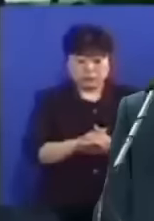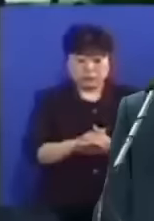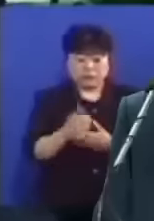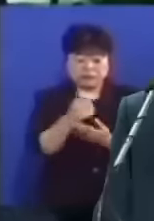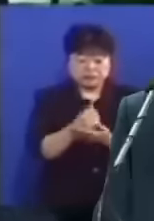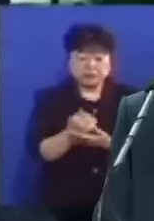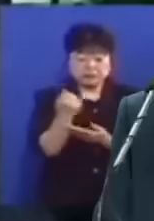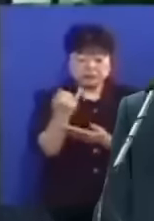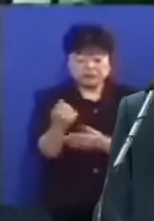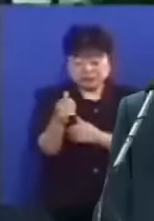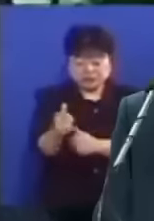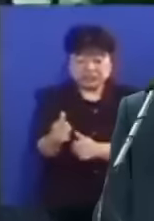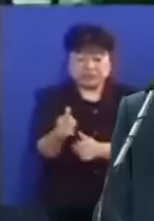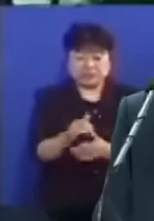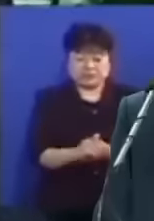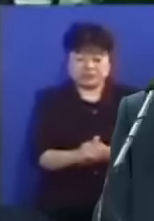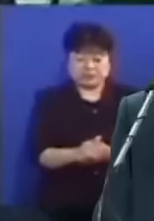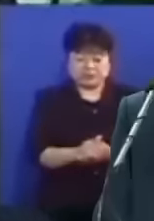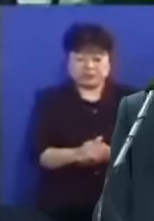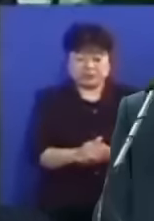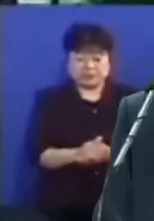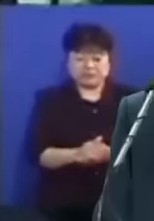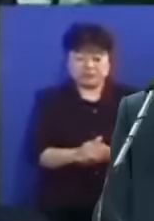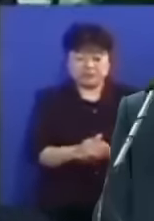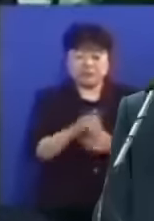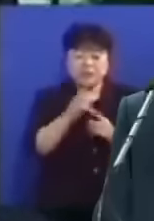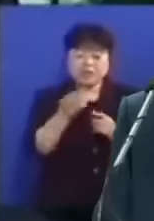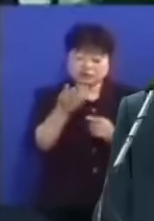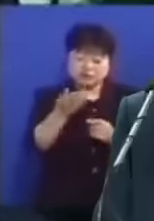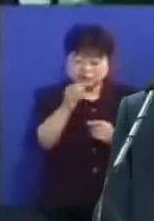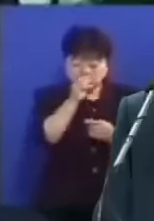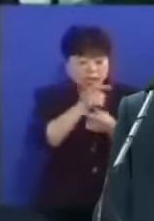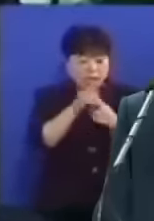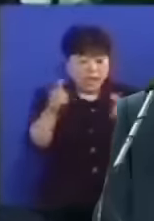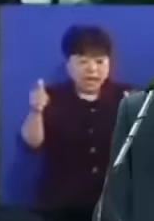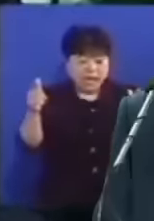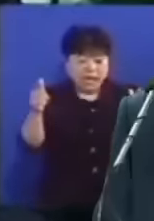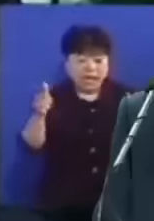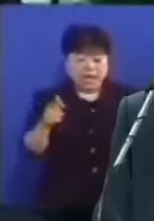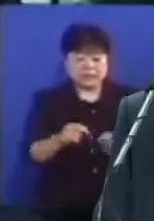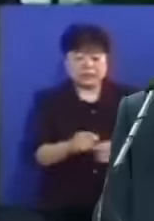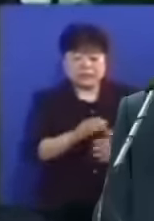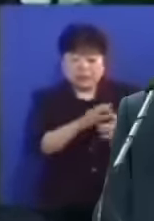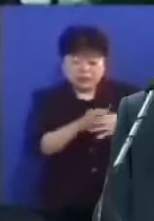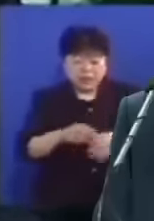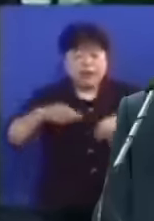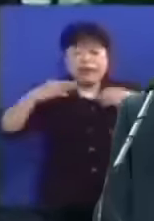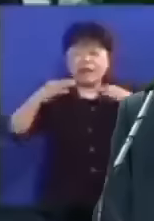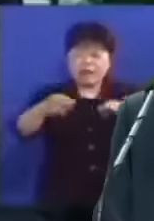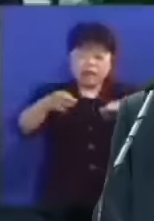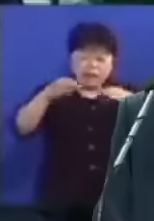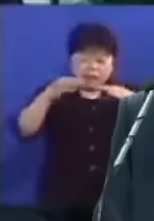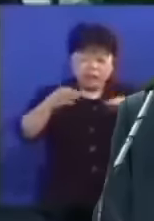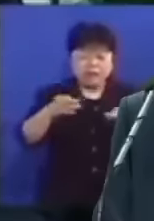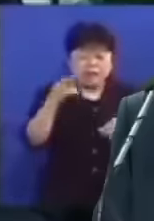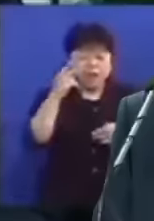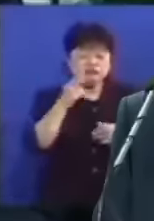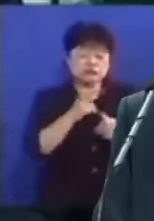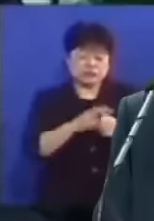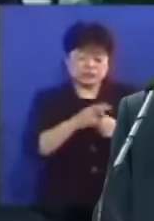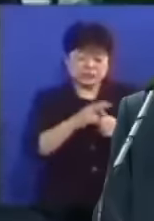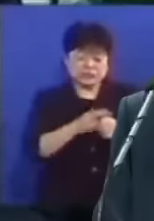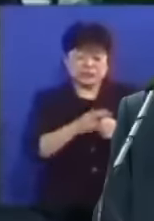여자가 따라다니면서 선전을 해주니까 그것이 좋은 것이 아니라 시도 때도 없이 고함을 칩니다. 바울